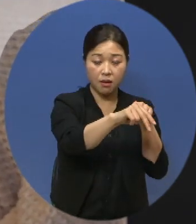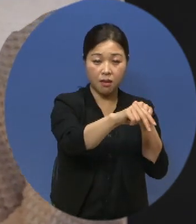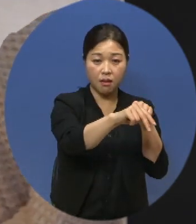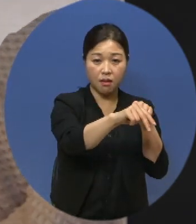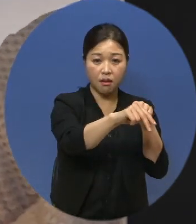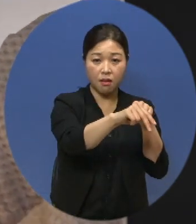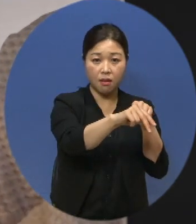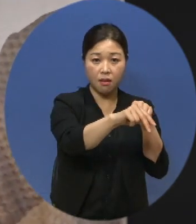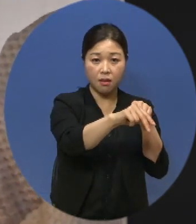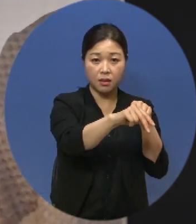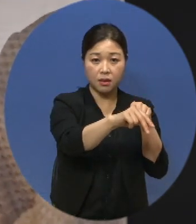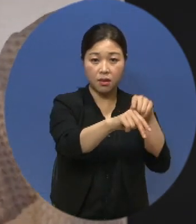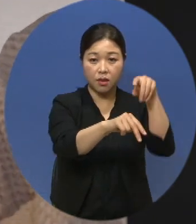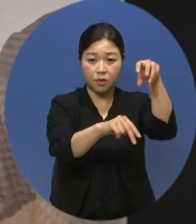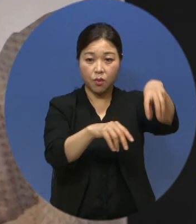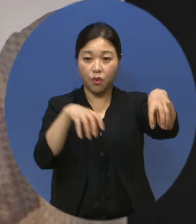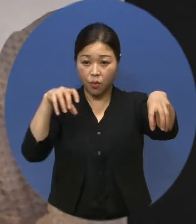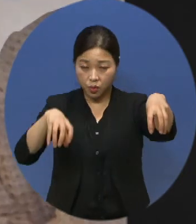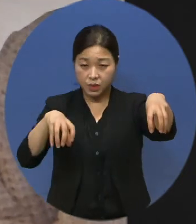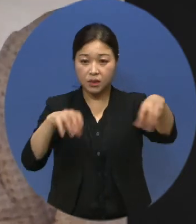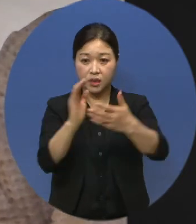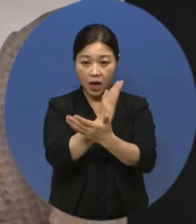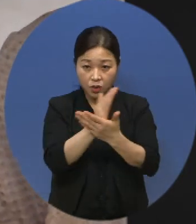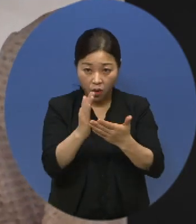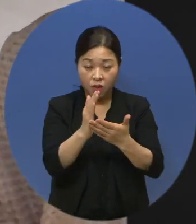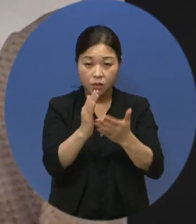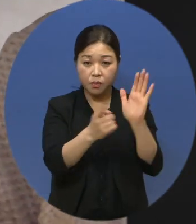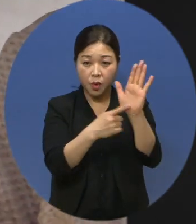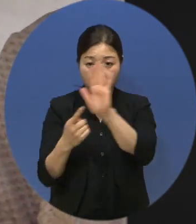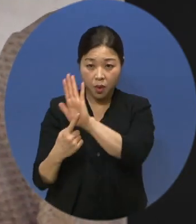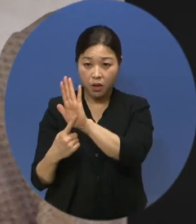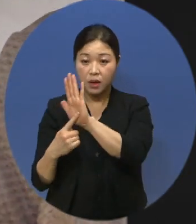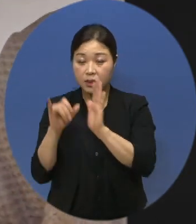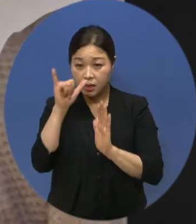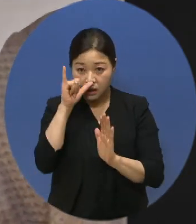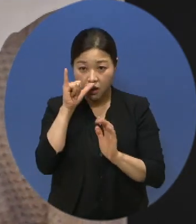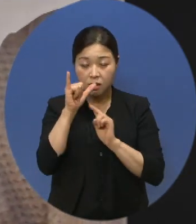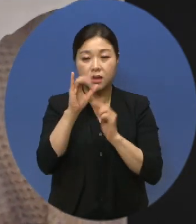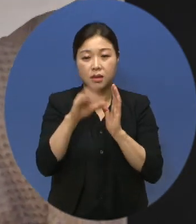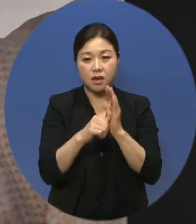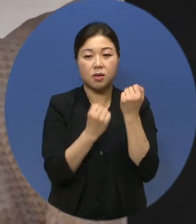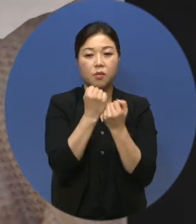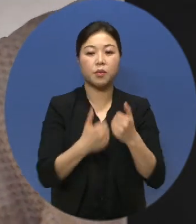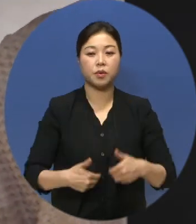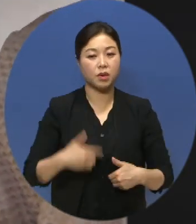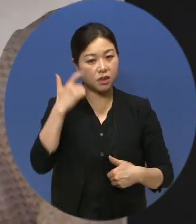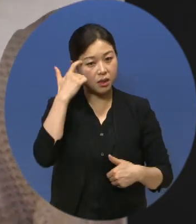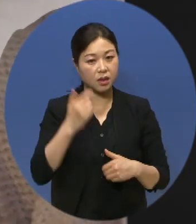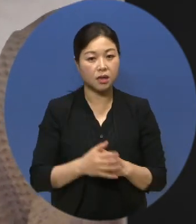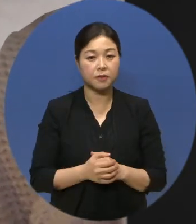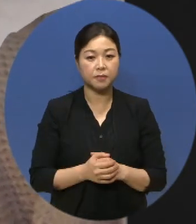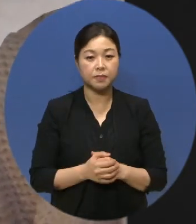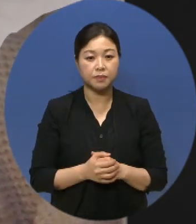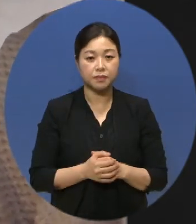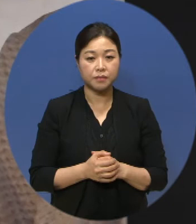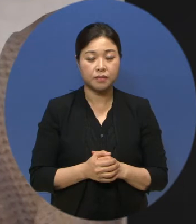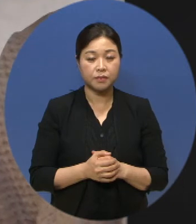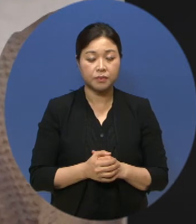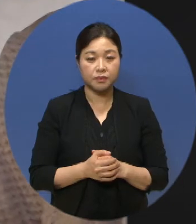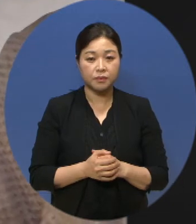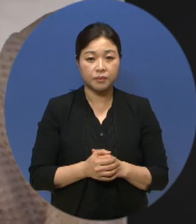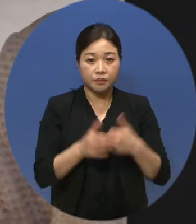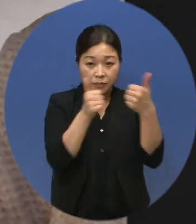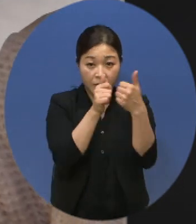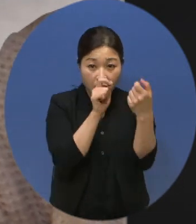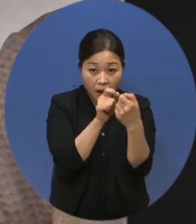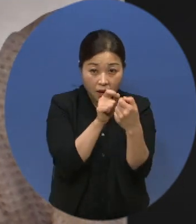이렇게 나눠져 있거든요. 네. 섹션이. 근데 그거에 대한 설명이 꼭 필요하다고 생각했어요. 왜냐하면 네. 같이 이렇게 바로